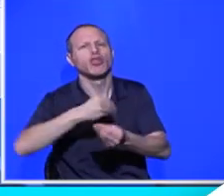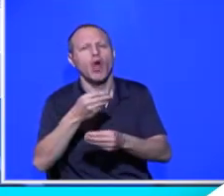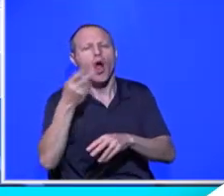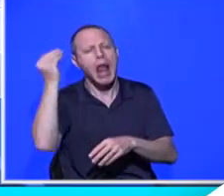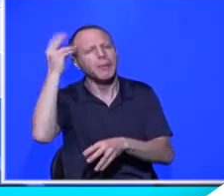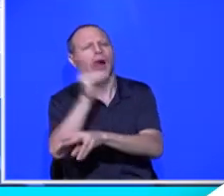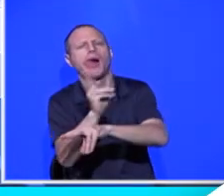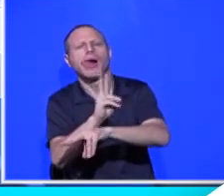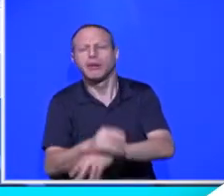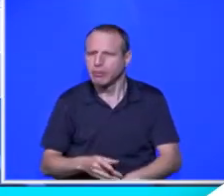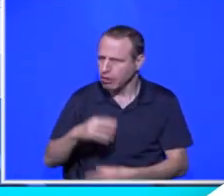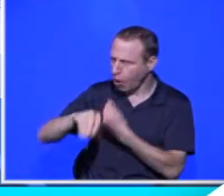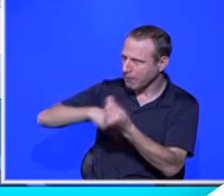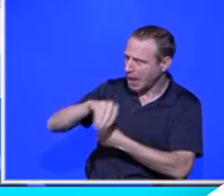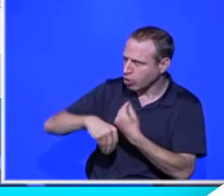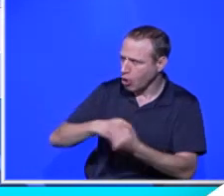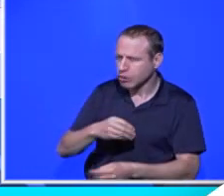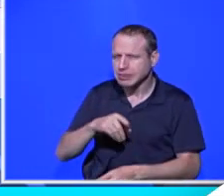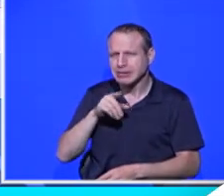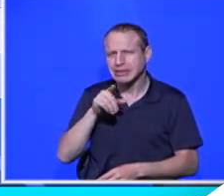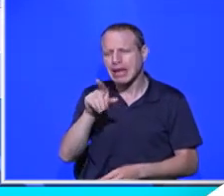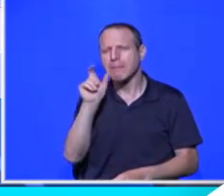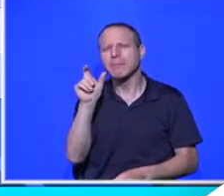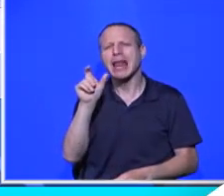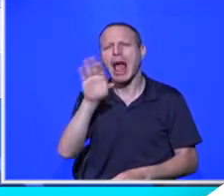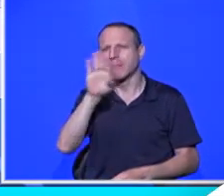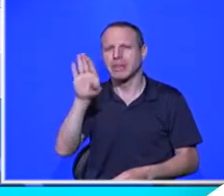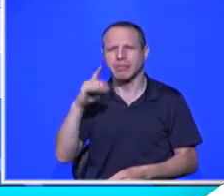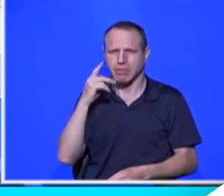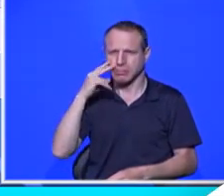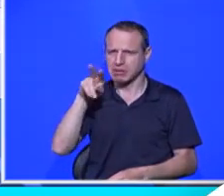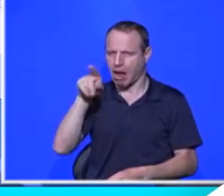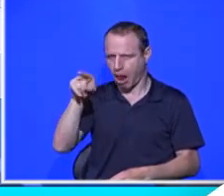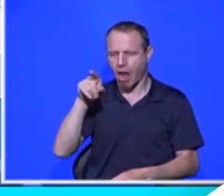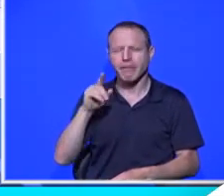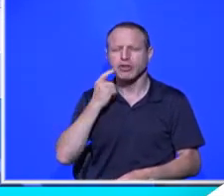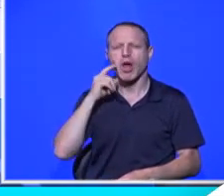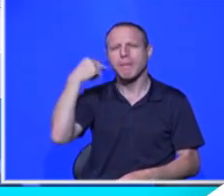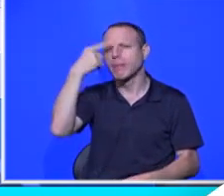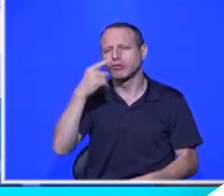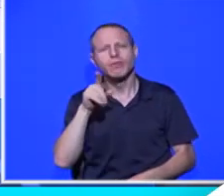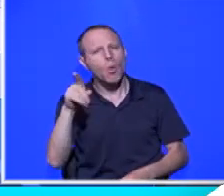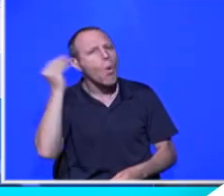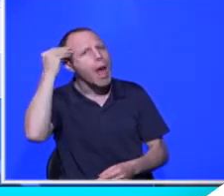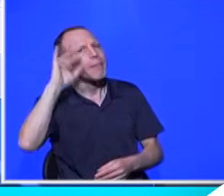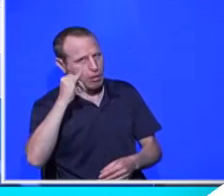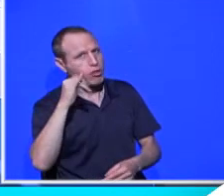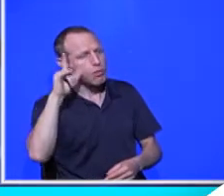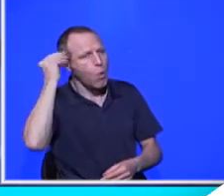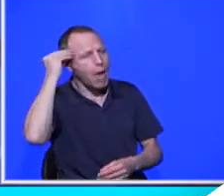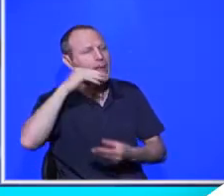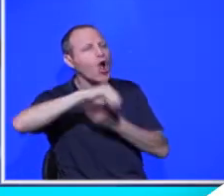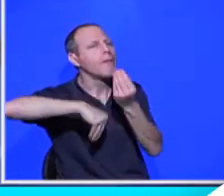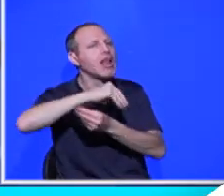למד כלום, מה קומבינטור, אבל זה קומבינטור שנתניהו מסתכל עליו וצוחק לו בפרצוף. נכון, נכון, אבל הוא למד להיות קומבינטור שדואג